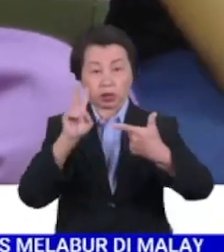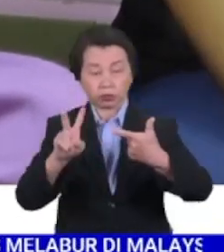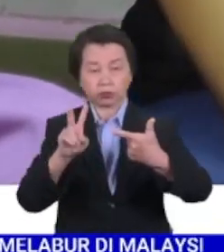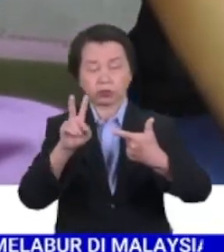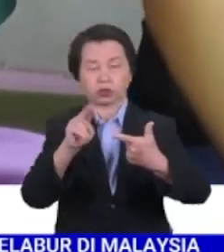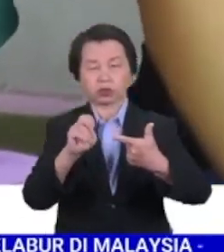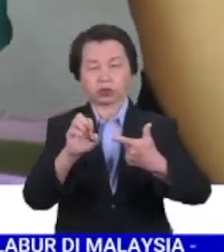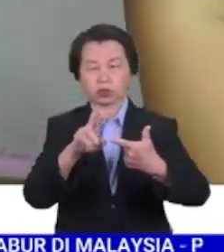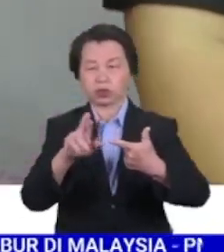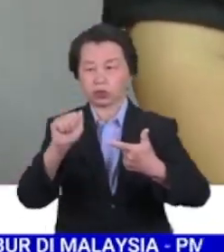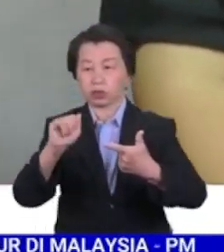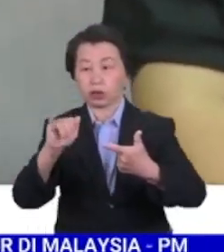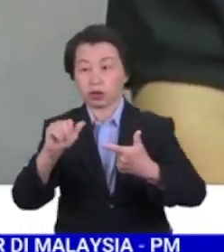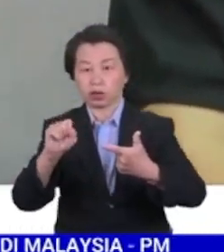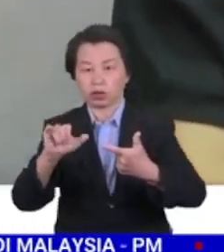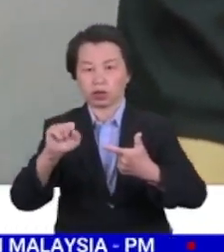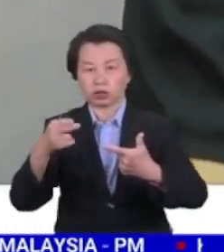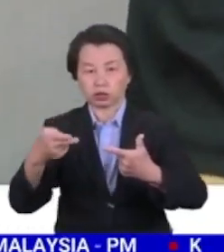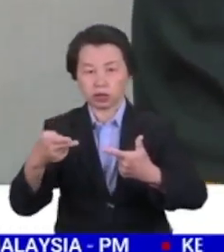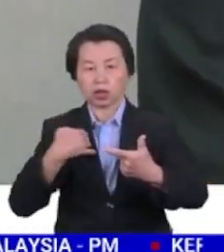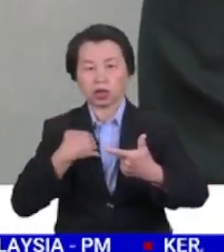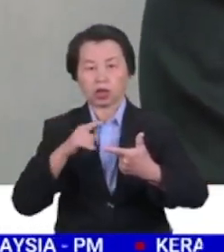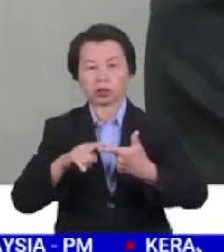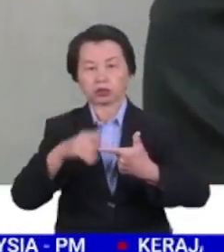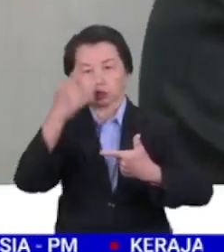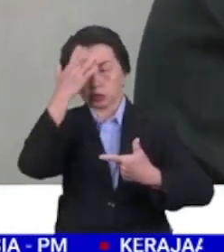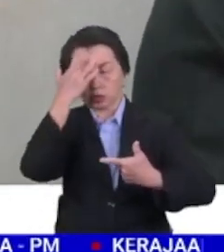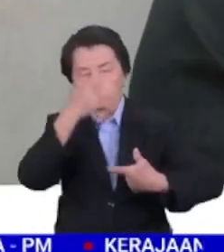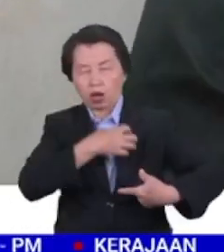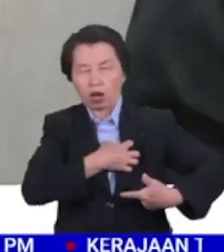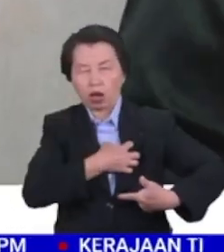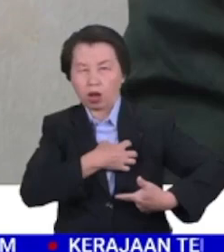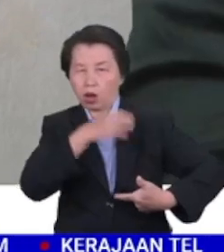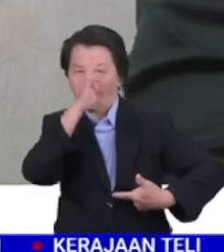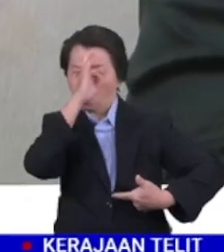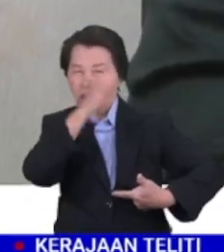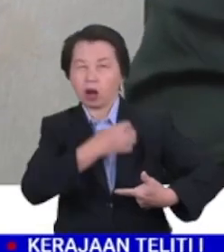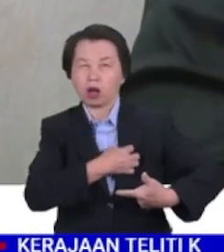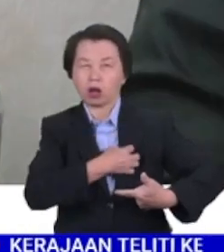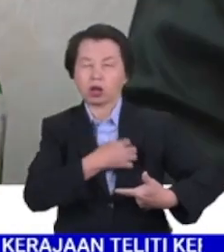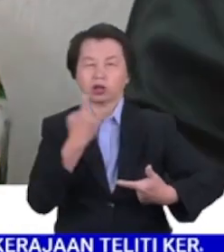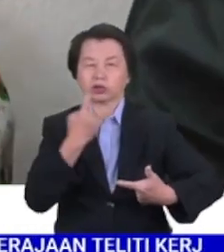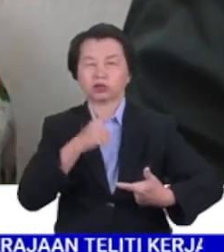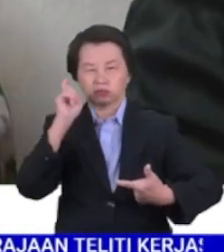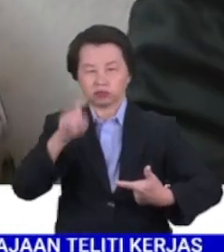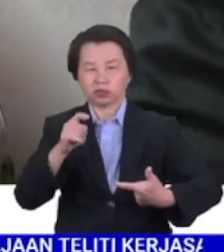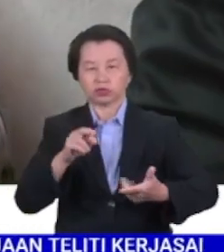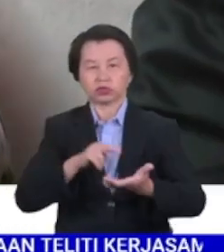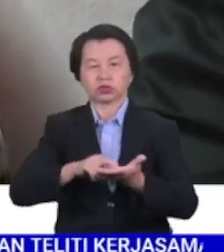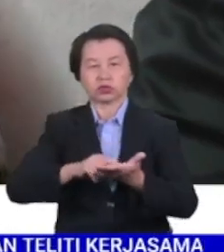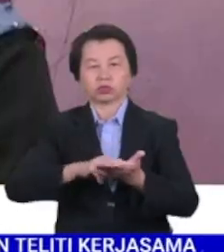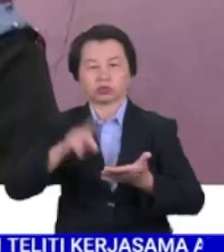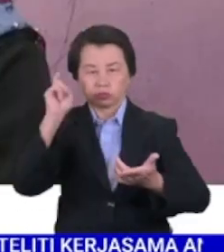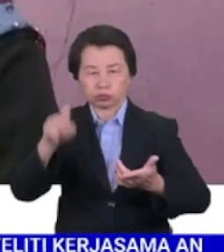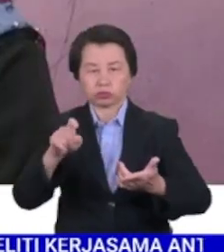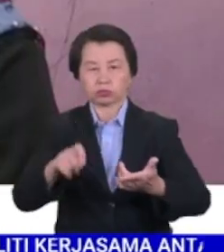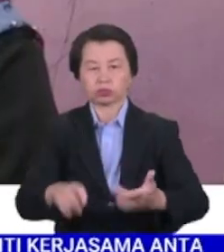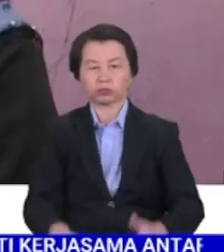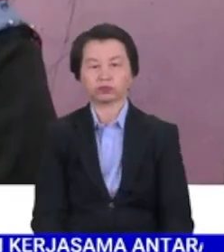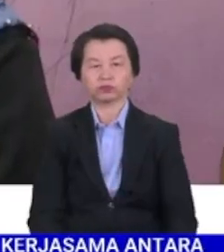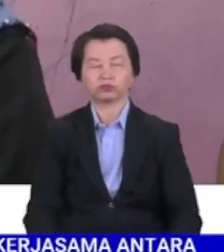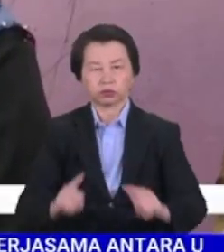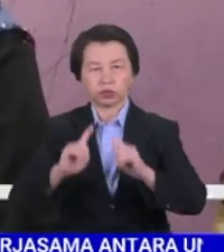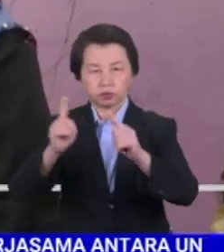Nur Aisyah Rushazwan pula mengalami sakit jantung berlubang dan sentiasa memerlukan rawatan. Pergi